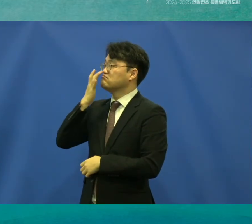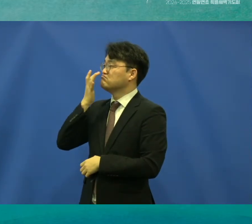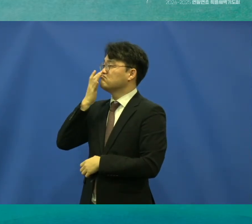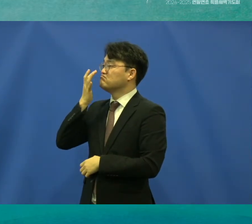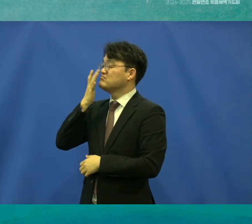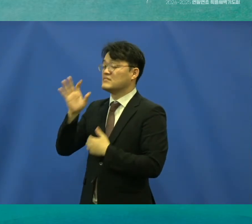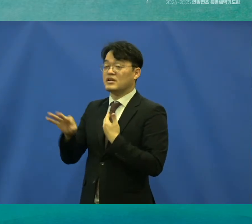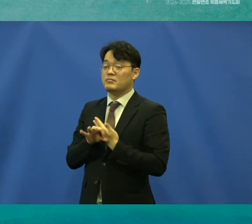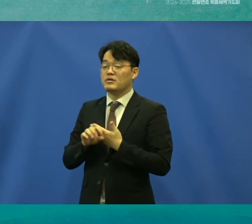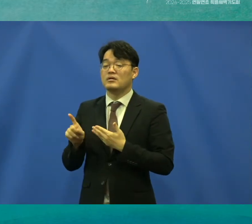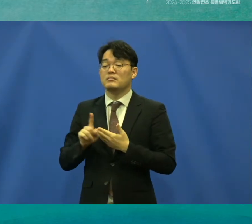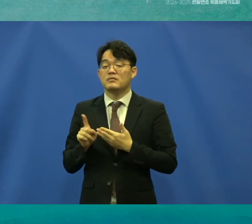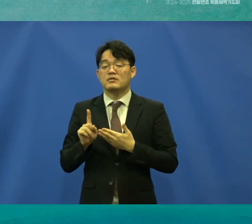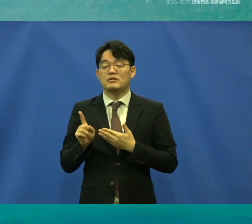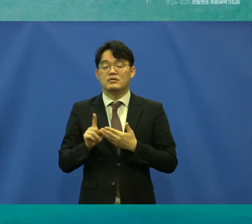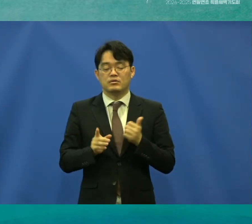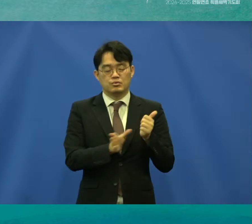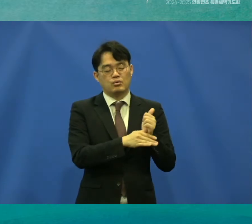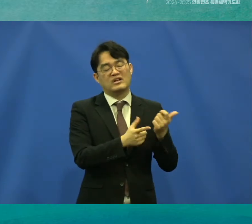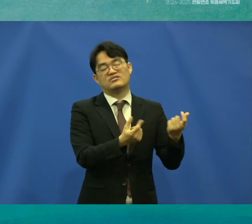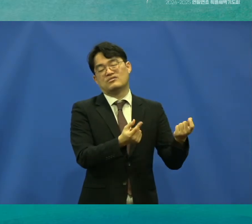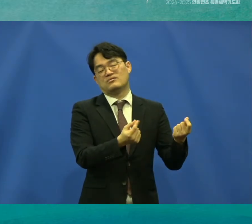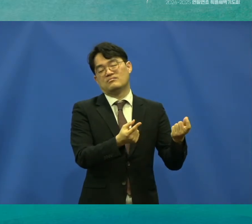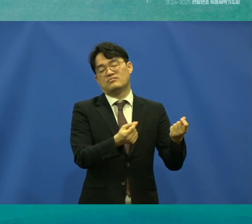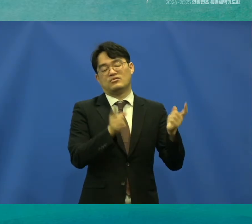은혜를 받은 사람은 그 은혜는 흘러가게 돼 있는 거예요.